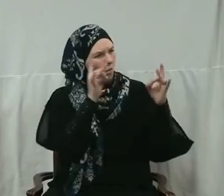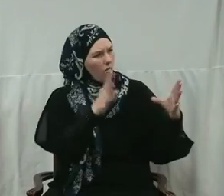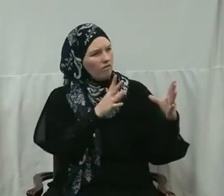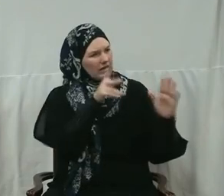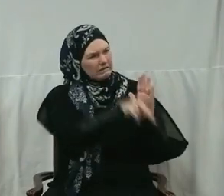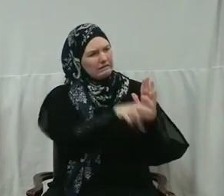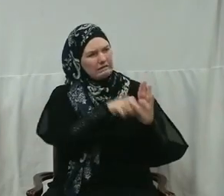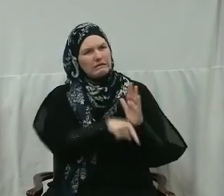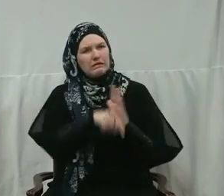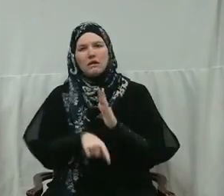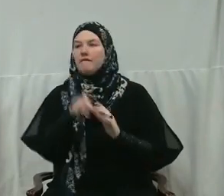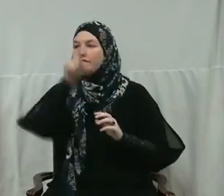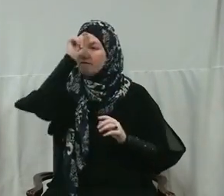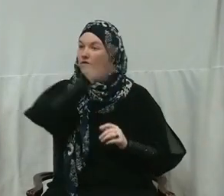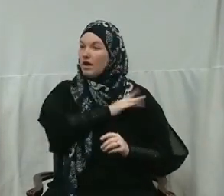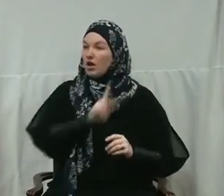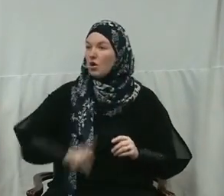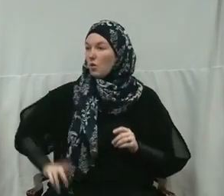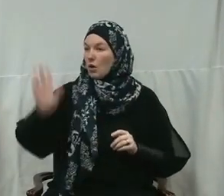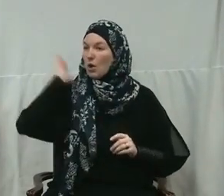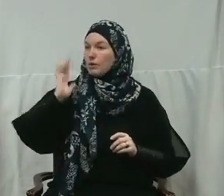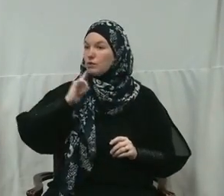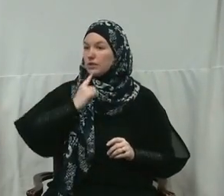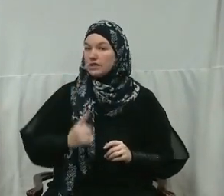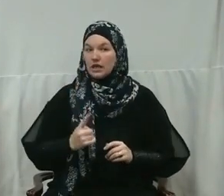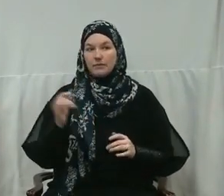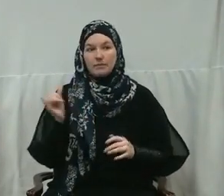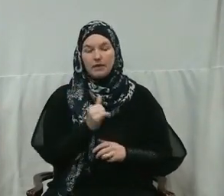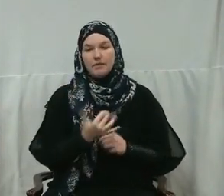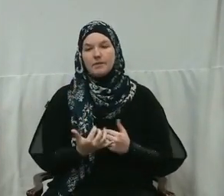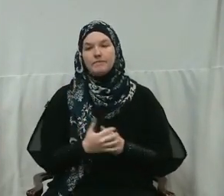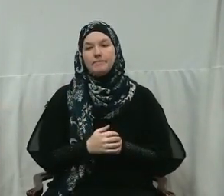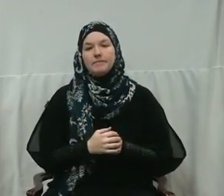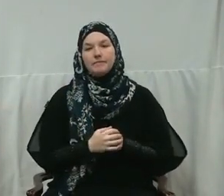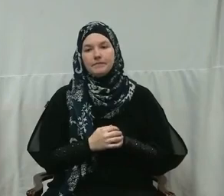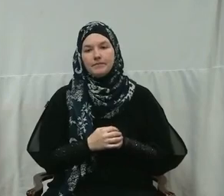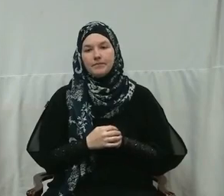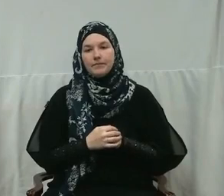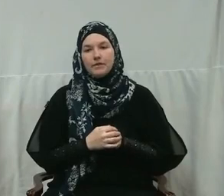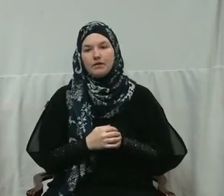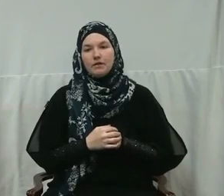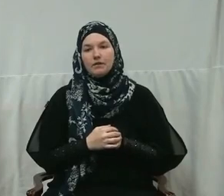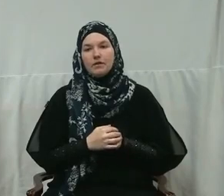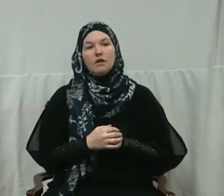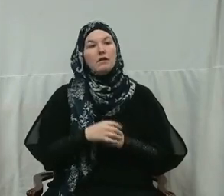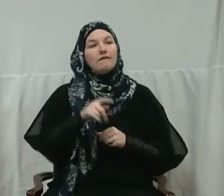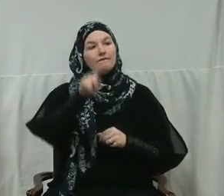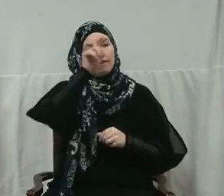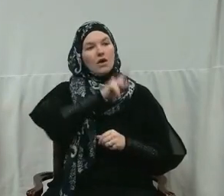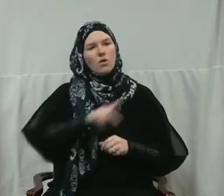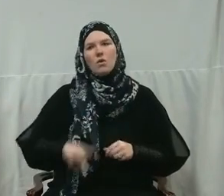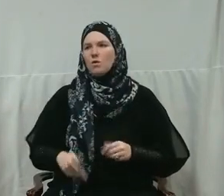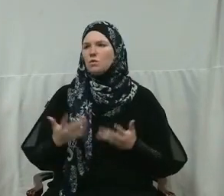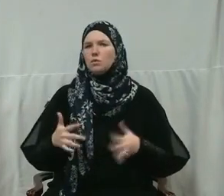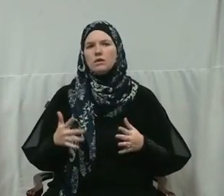As Pharaoh used to say, اقتلوا أبناء الذين آمنوا معه واستحيوا نساءهم. Pharaoh was much